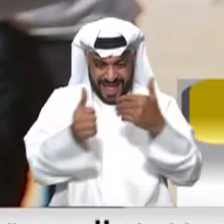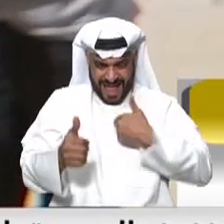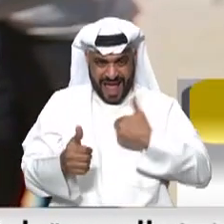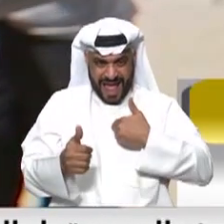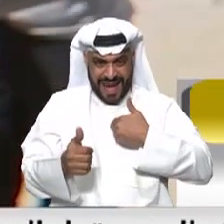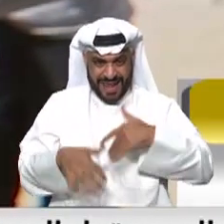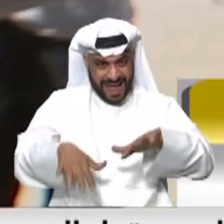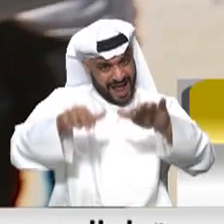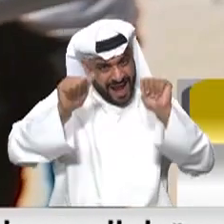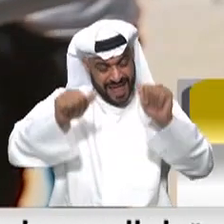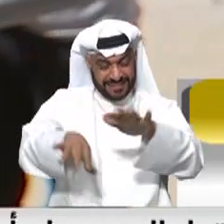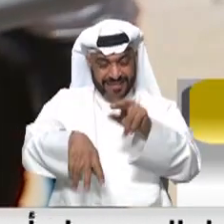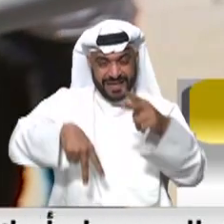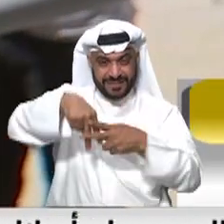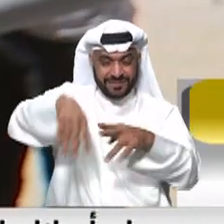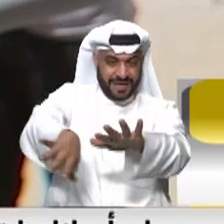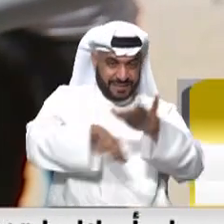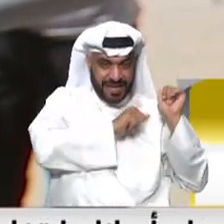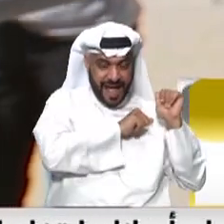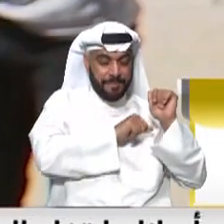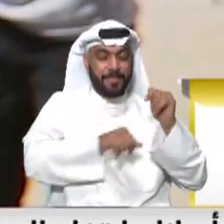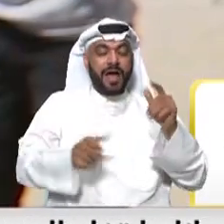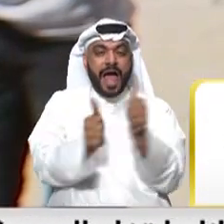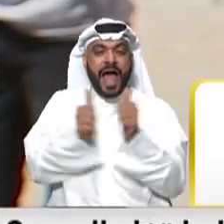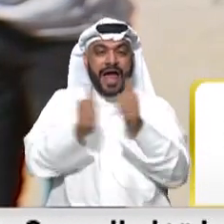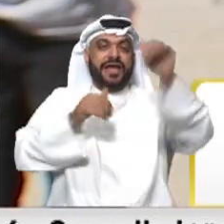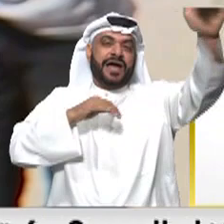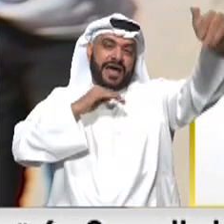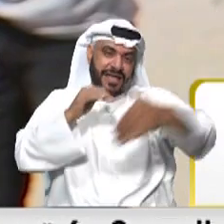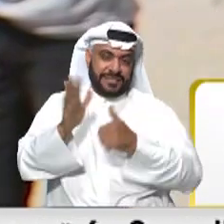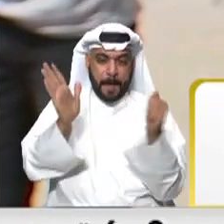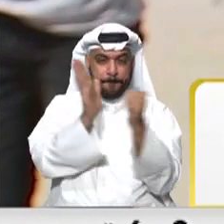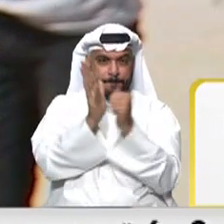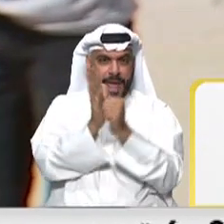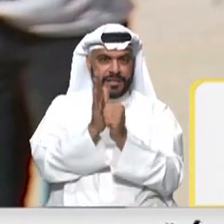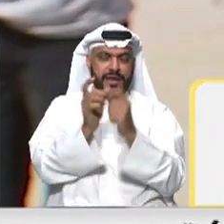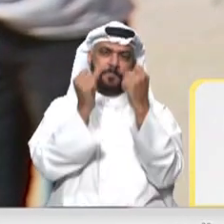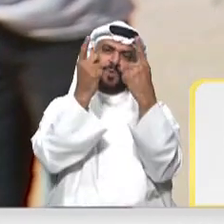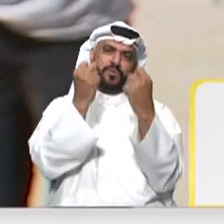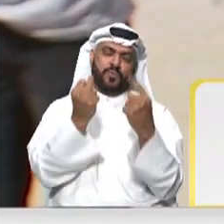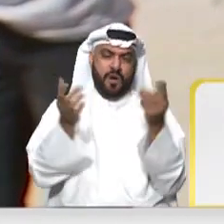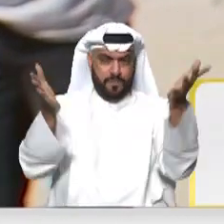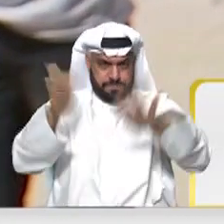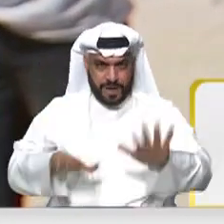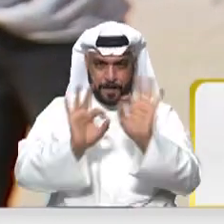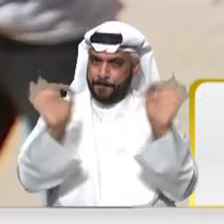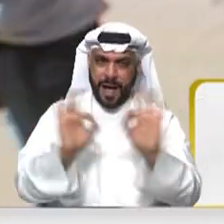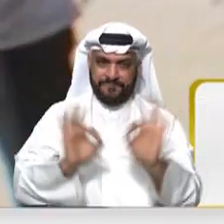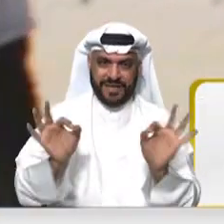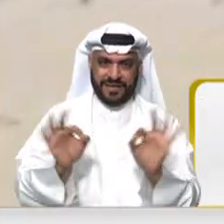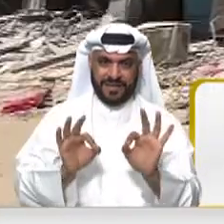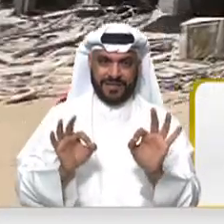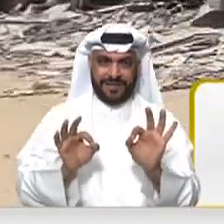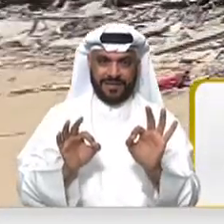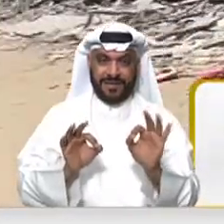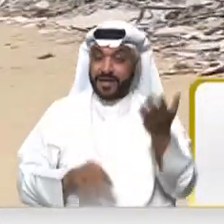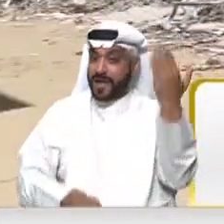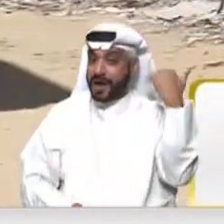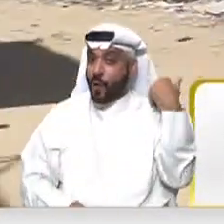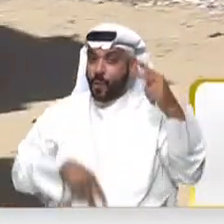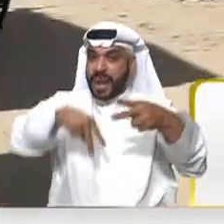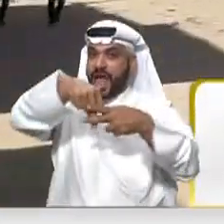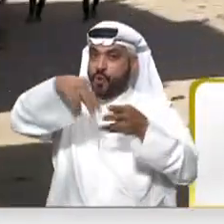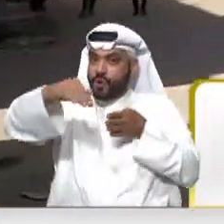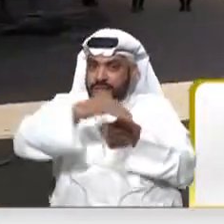الحمد لله كان بيتنا الوحيد من الحرة كلها اللي واقف، لأنهم كانوا اليهود قاعدين فيه. أنا اليوم